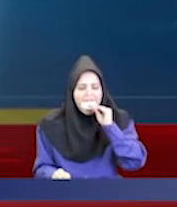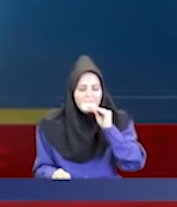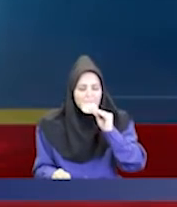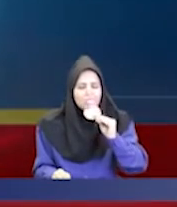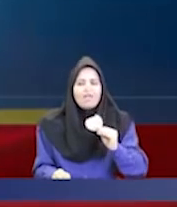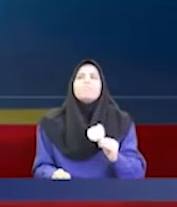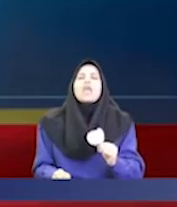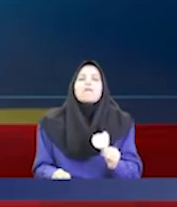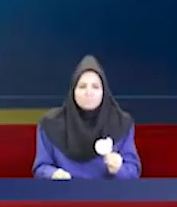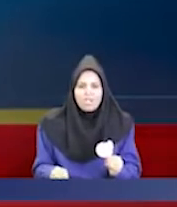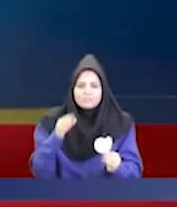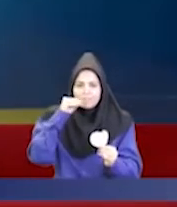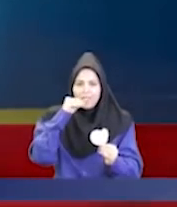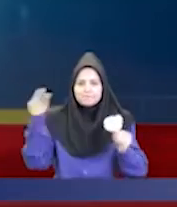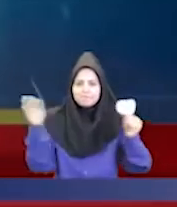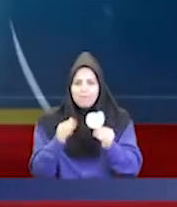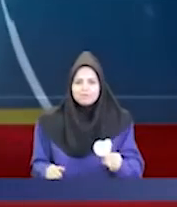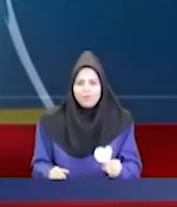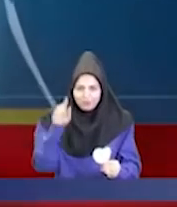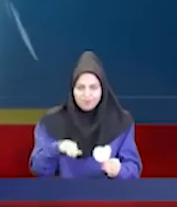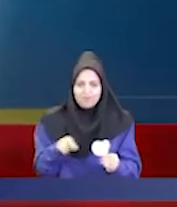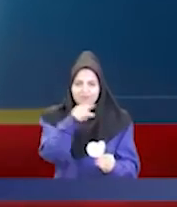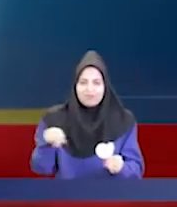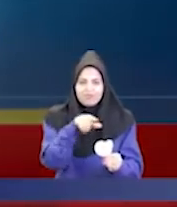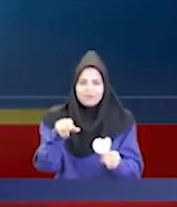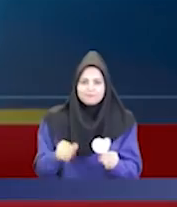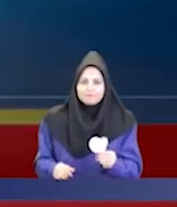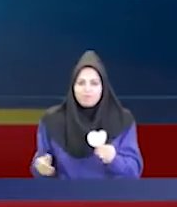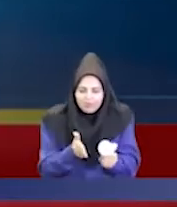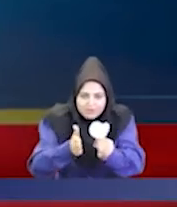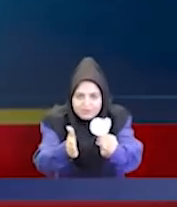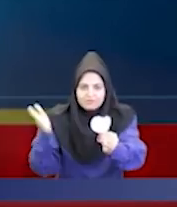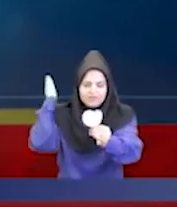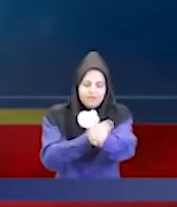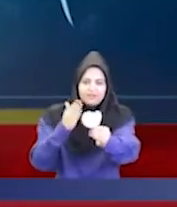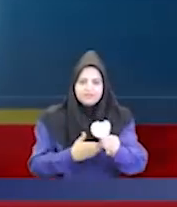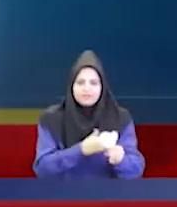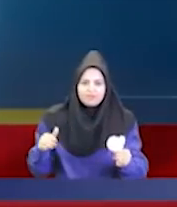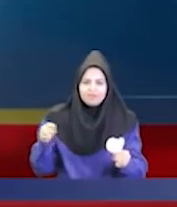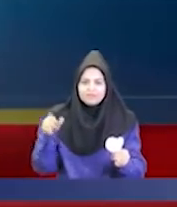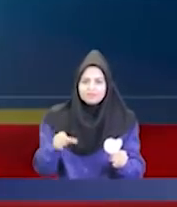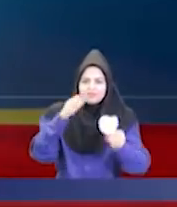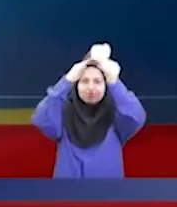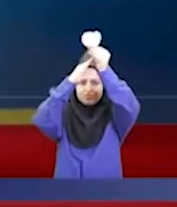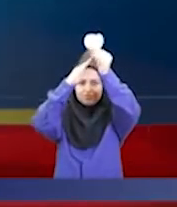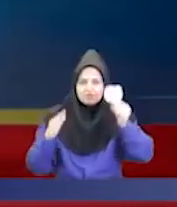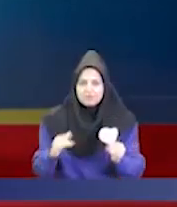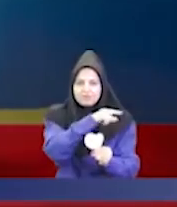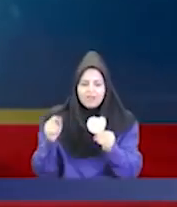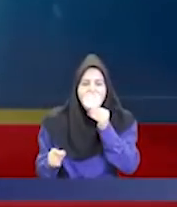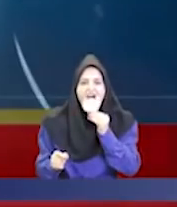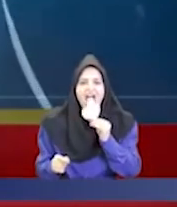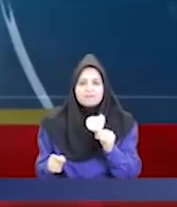بستنی لیس بزنن تذکر داد. در این راستا در حرکتی ضرب در الیک مربع چندین خانه لیس پارتی